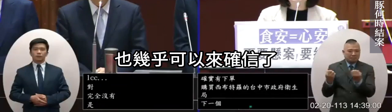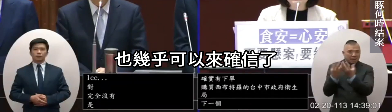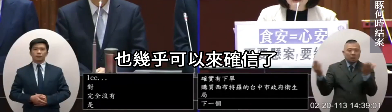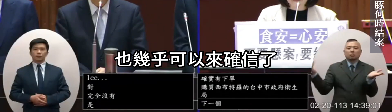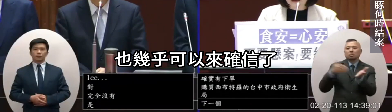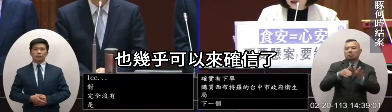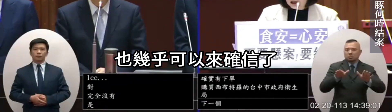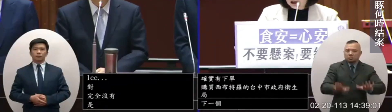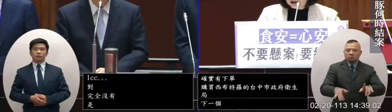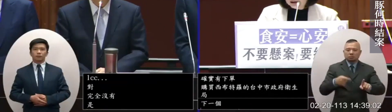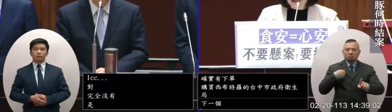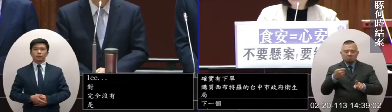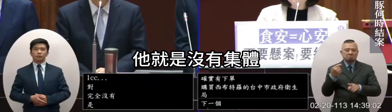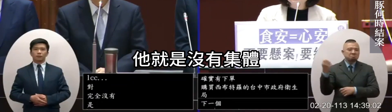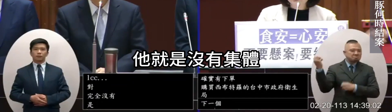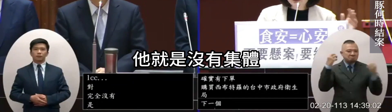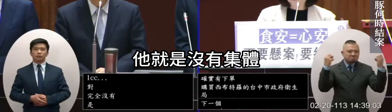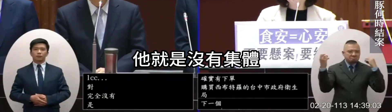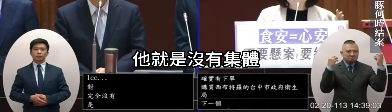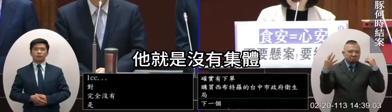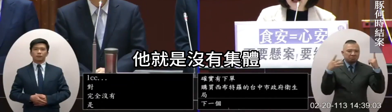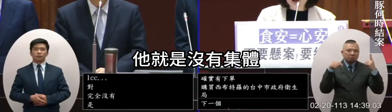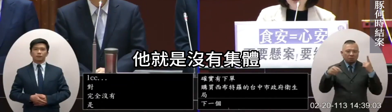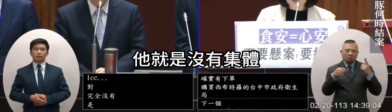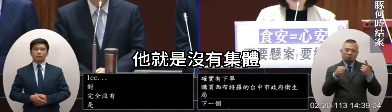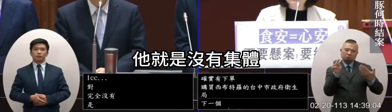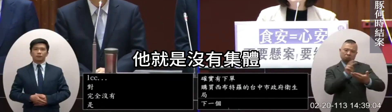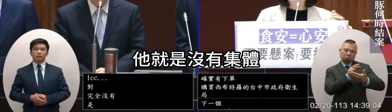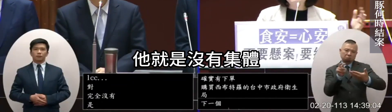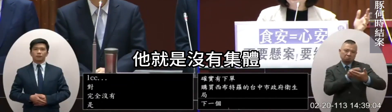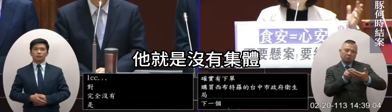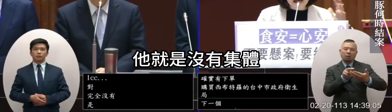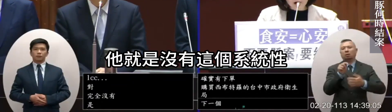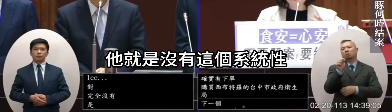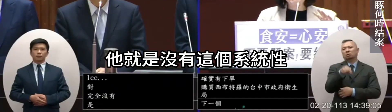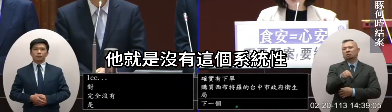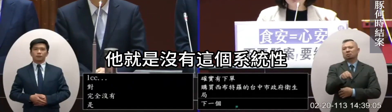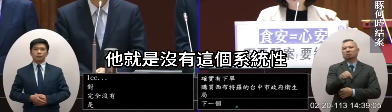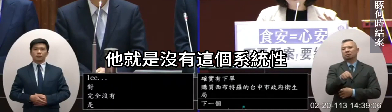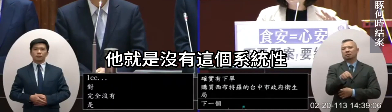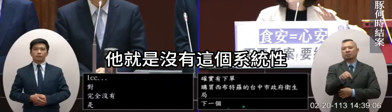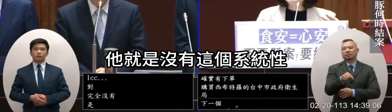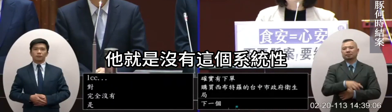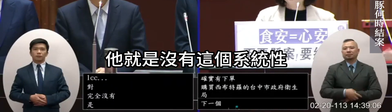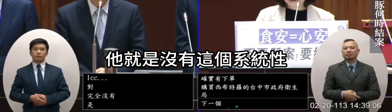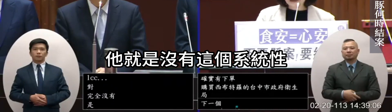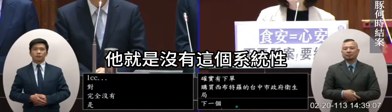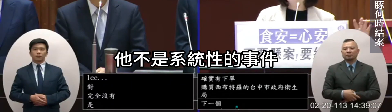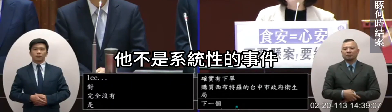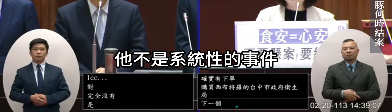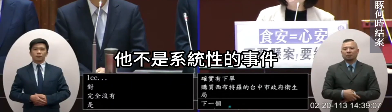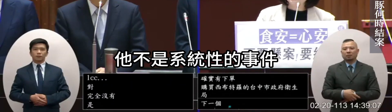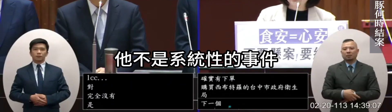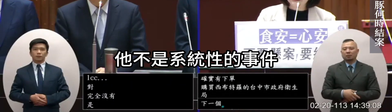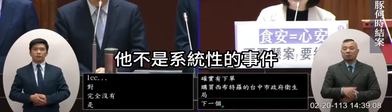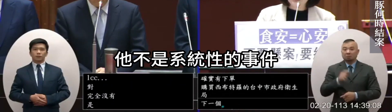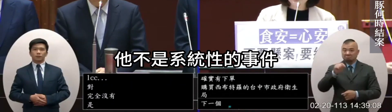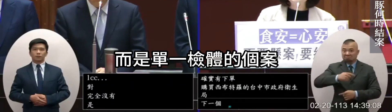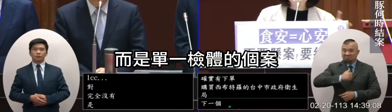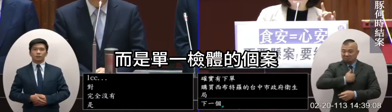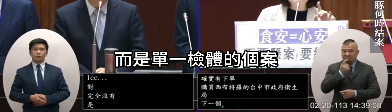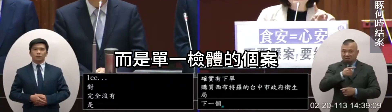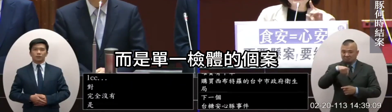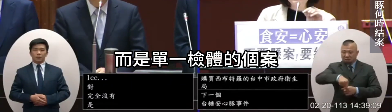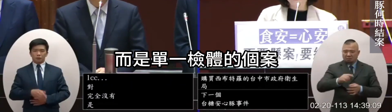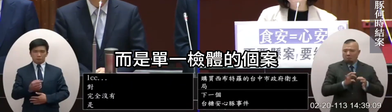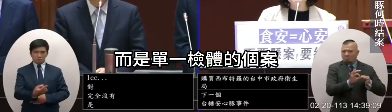来确信了，它就是没有集体，它就是没有这个系统性，它不是系统性的事件，